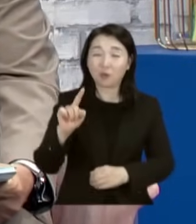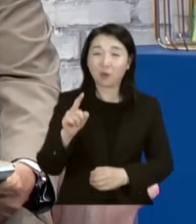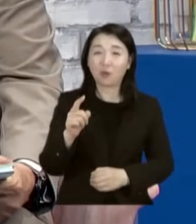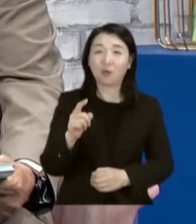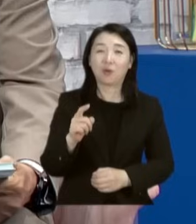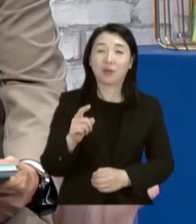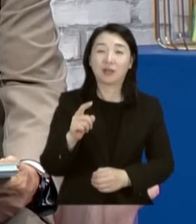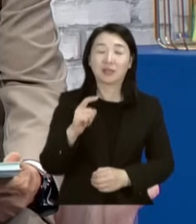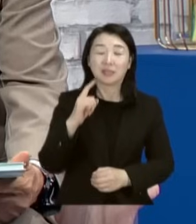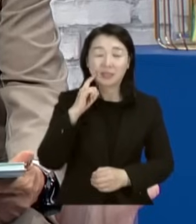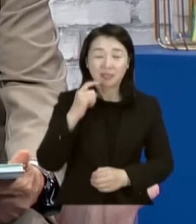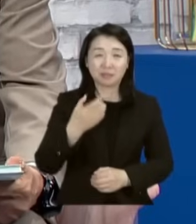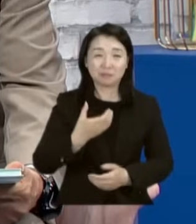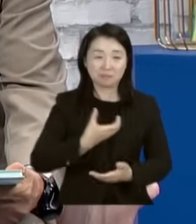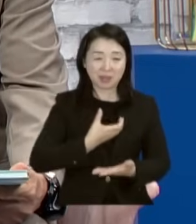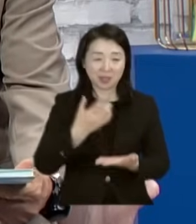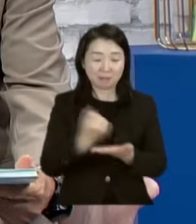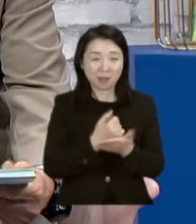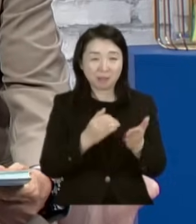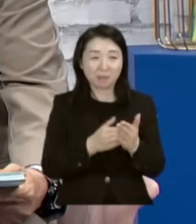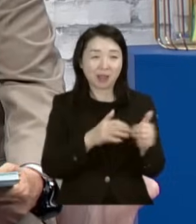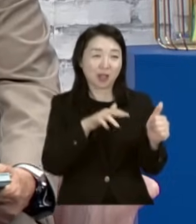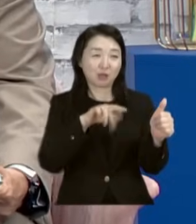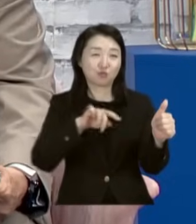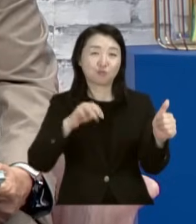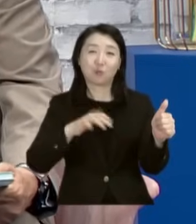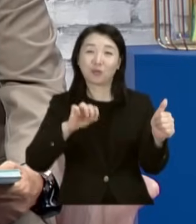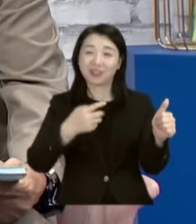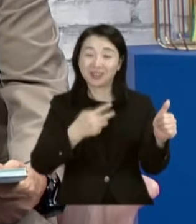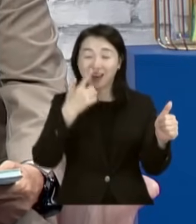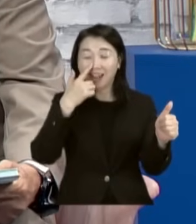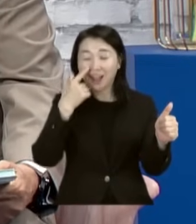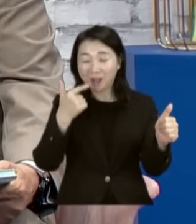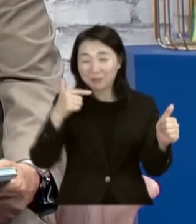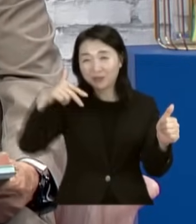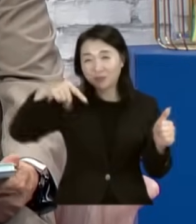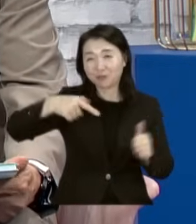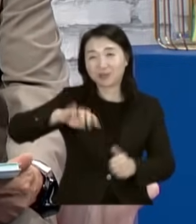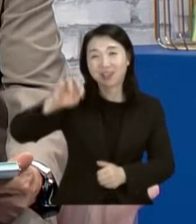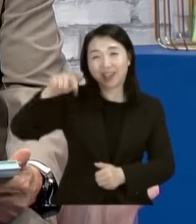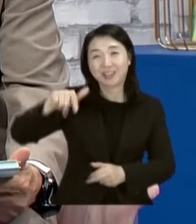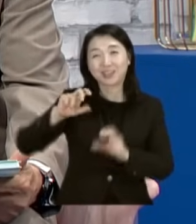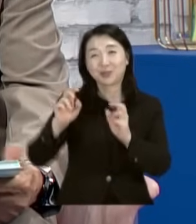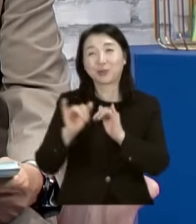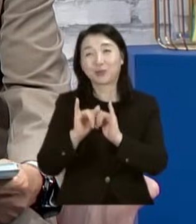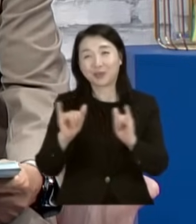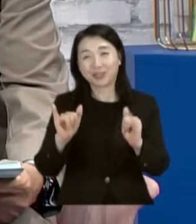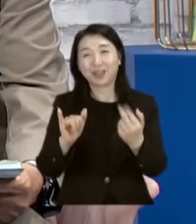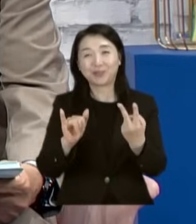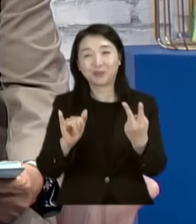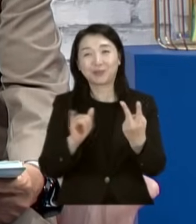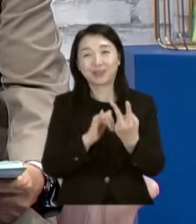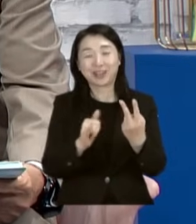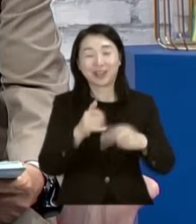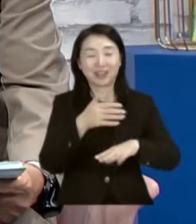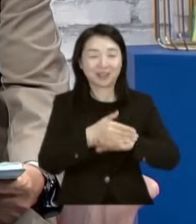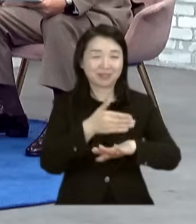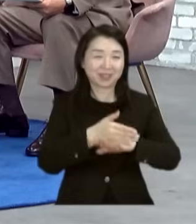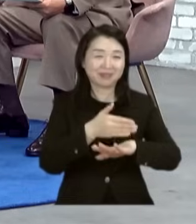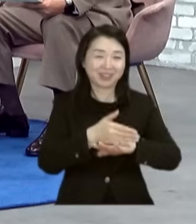게임 메달 금메달리스트 구원철 선수 아버님 되시는 구자희 전도사님네 고맙습니다 오늘